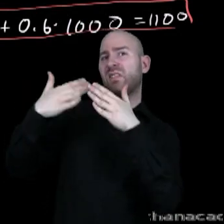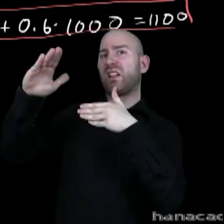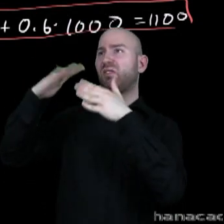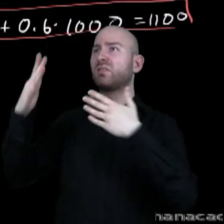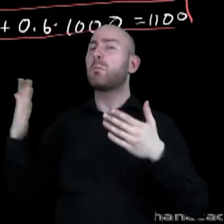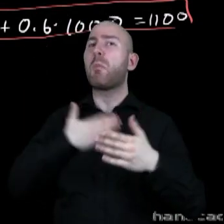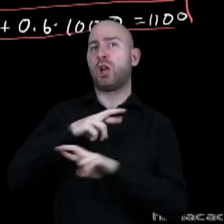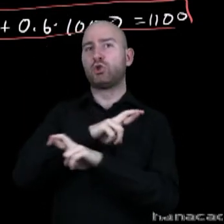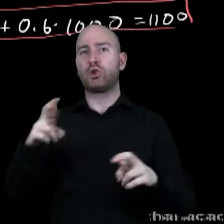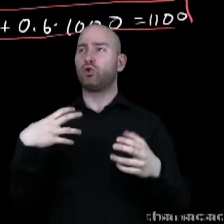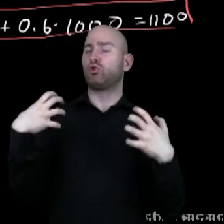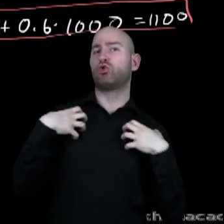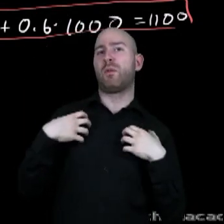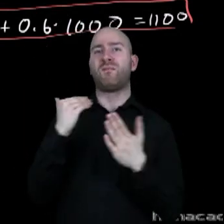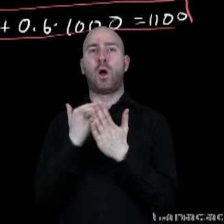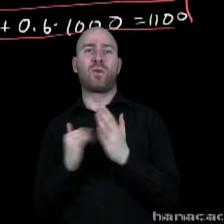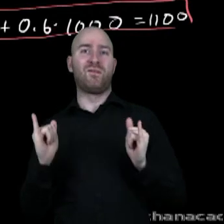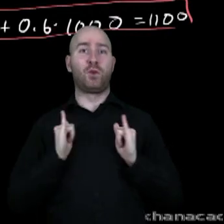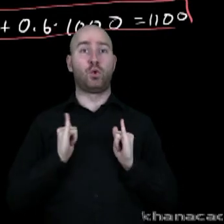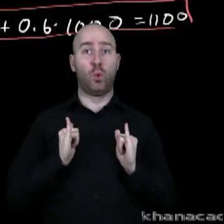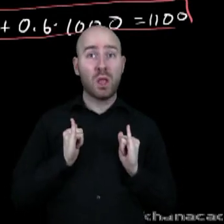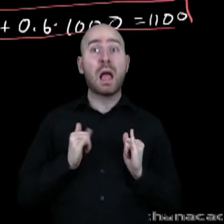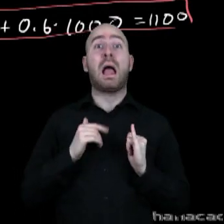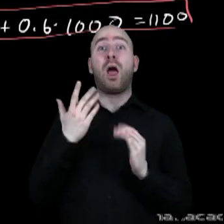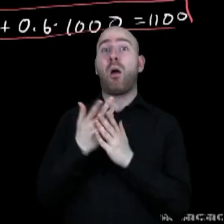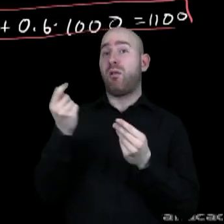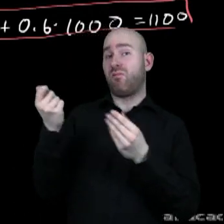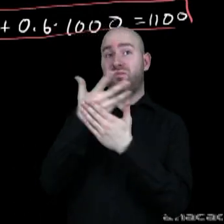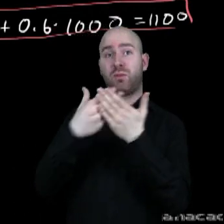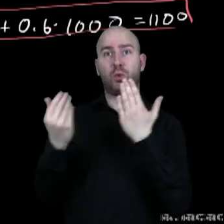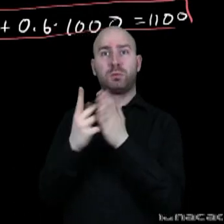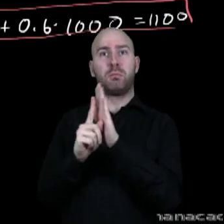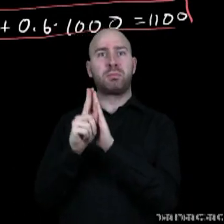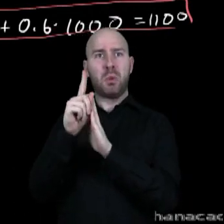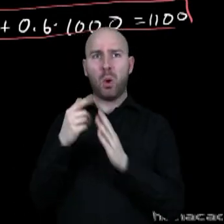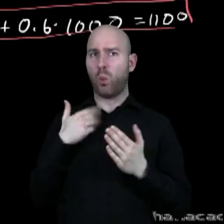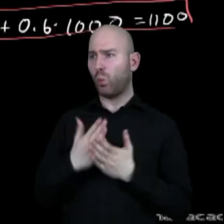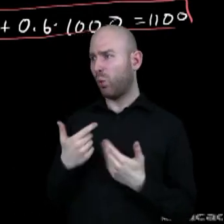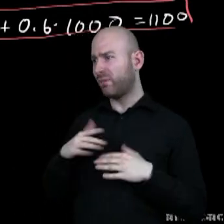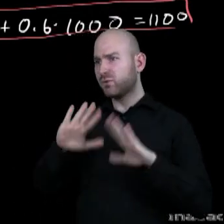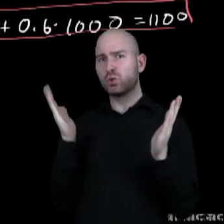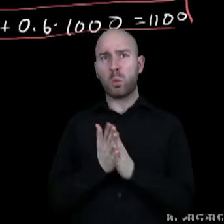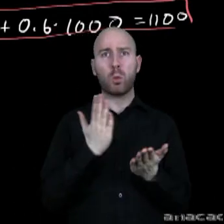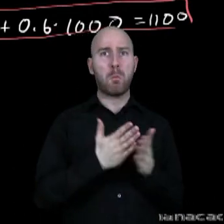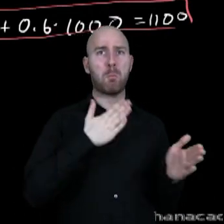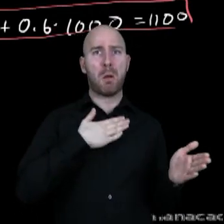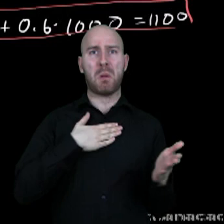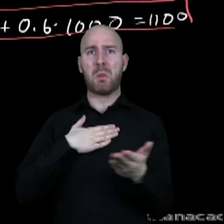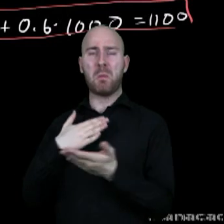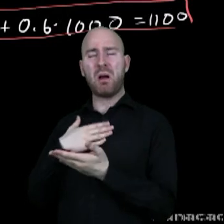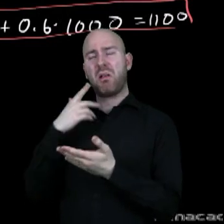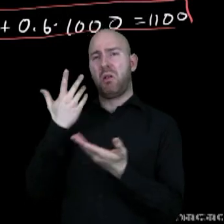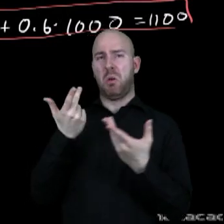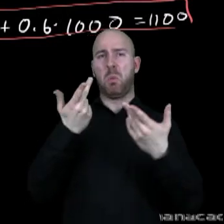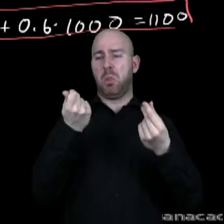chcą zgromadzić nieco więcej i żyć wygodniej. Jednak w miarę jak dochód rośnie, mówią, zaczynam już mieć wszystko, czego